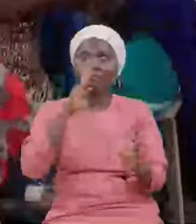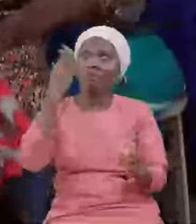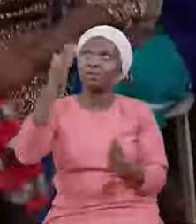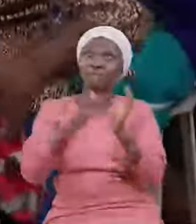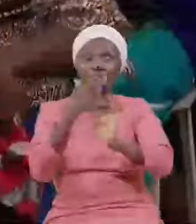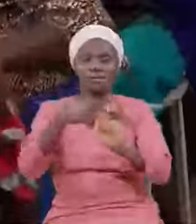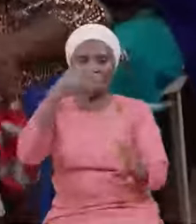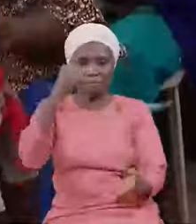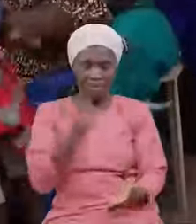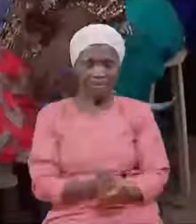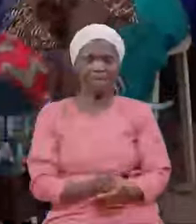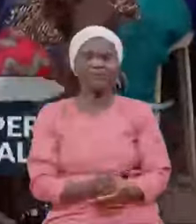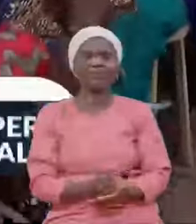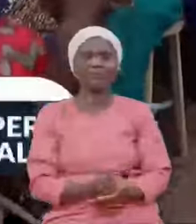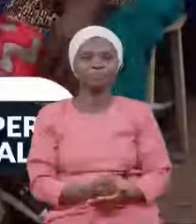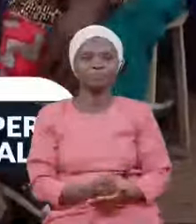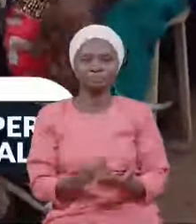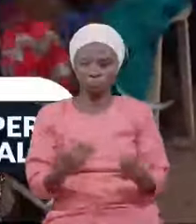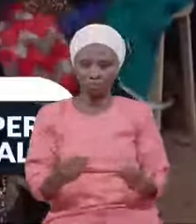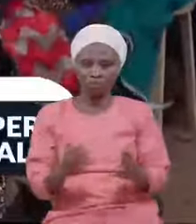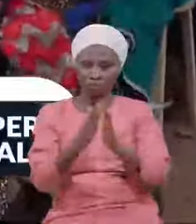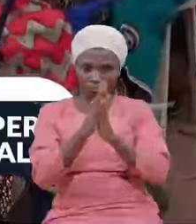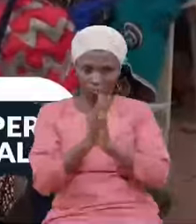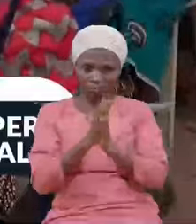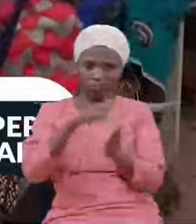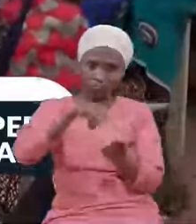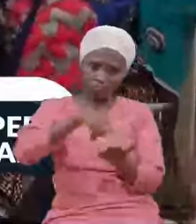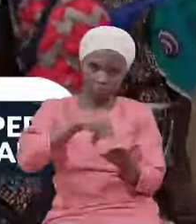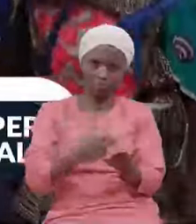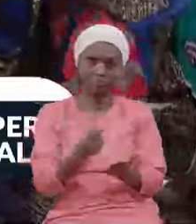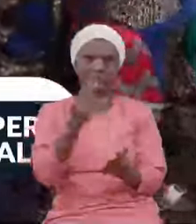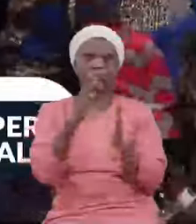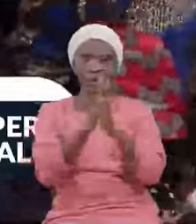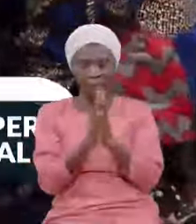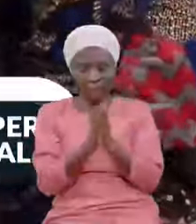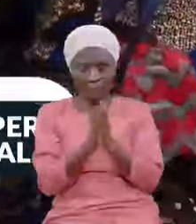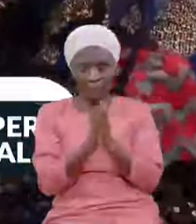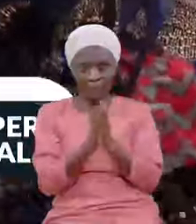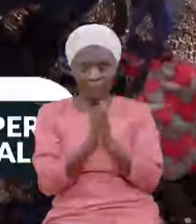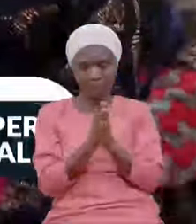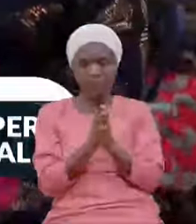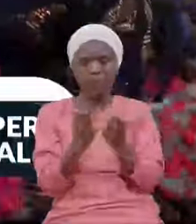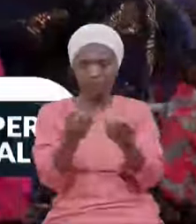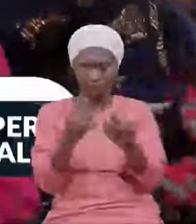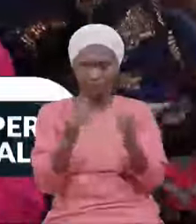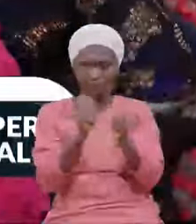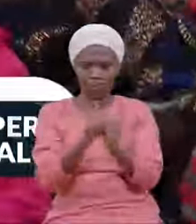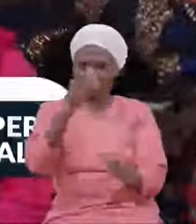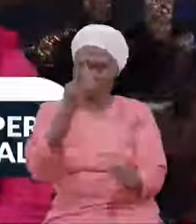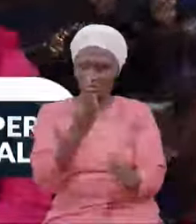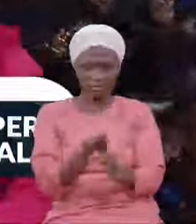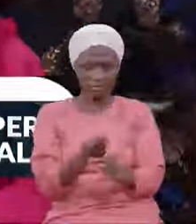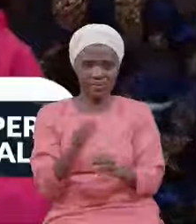Pourquoi ne pas te lever maintenant et venir avec la foi en ce Jésus tout